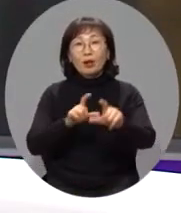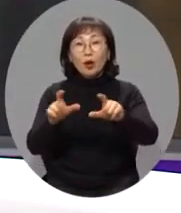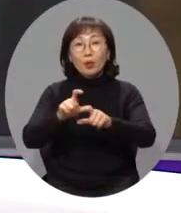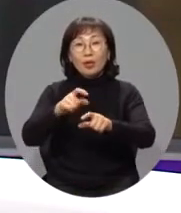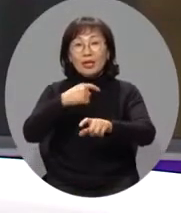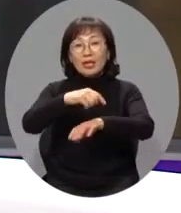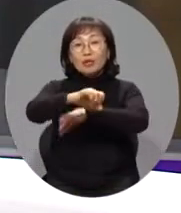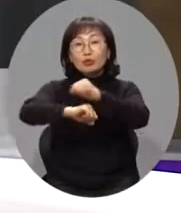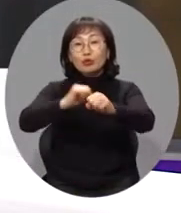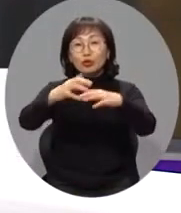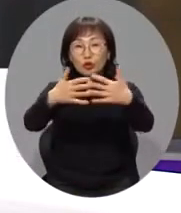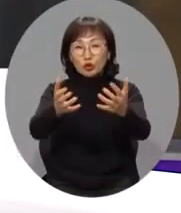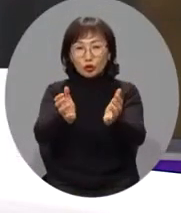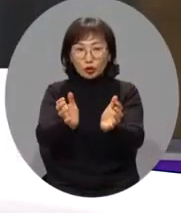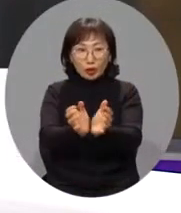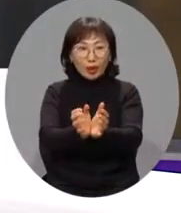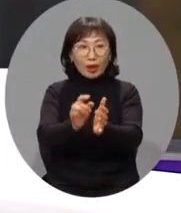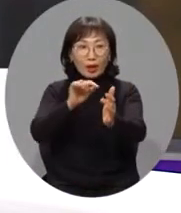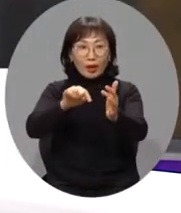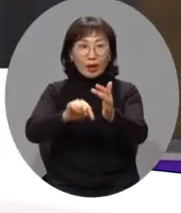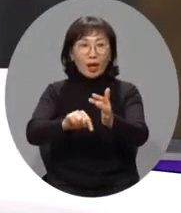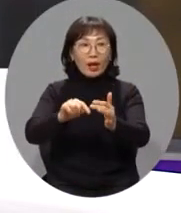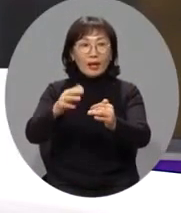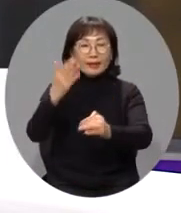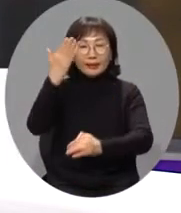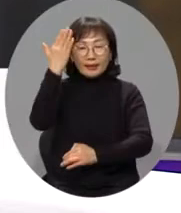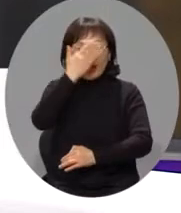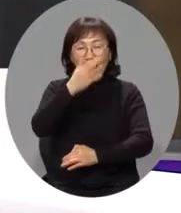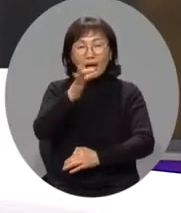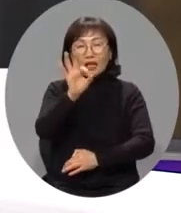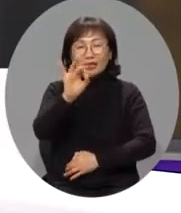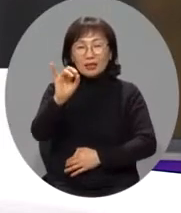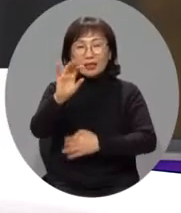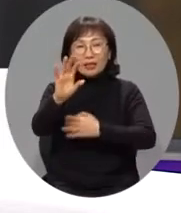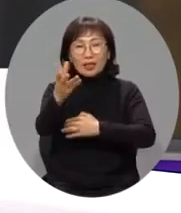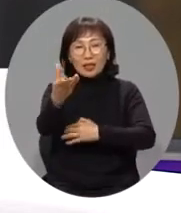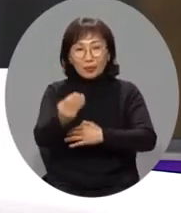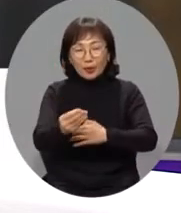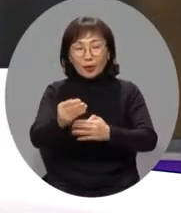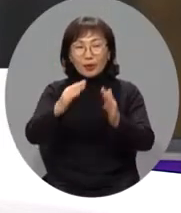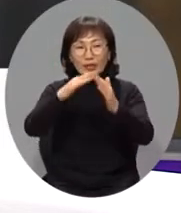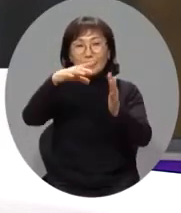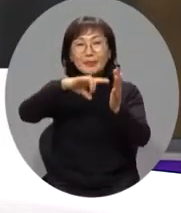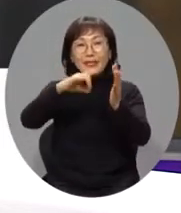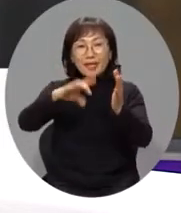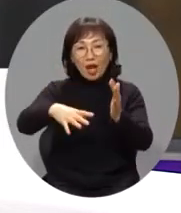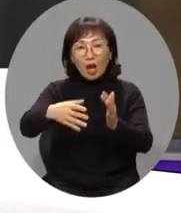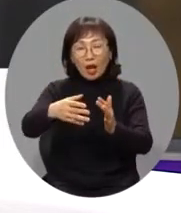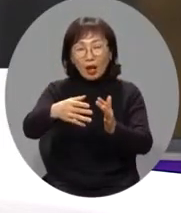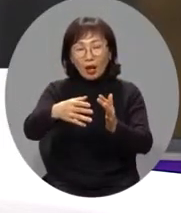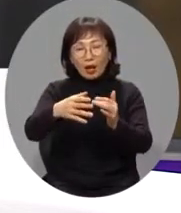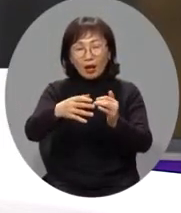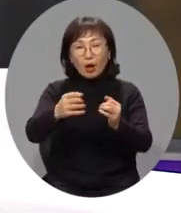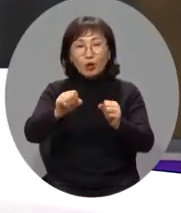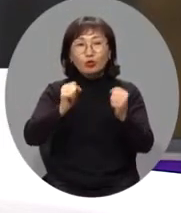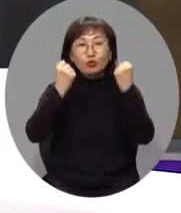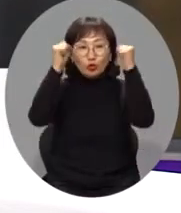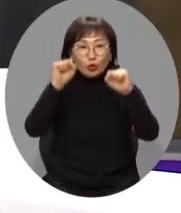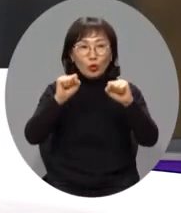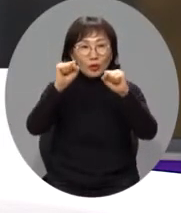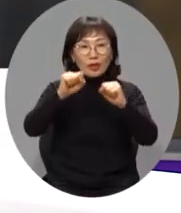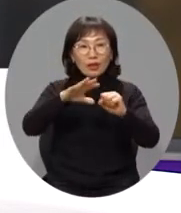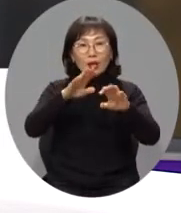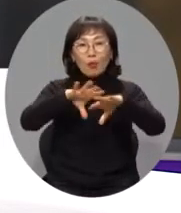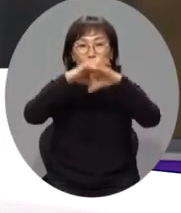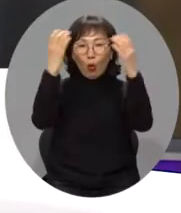더불어민주당의 이 공유제 원형이라 할 수 있는 착한 임대료, 착한 집세 운동 모두 전주에서 시작한